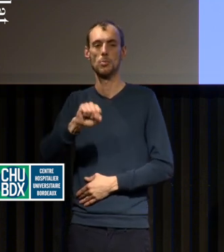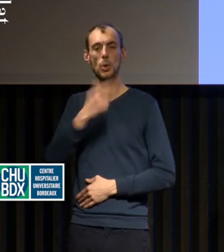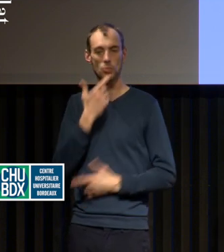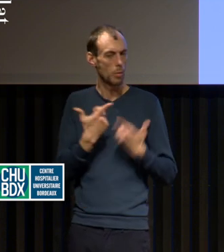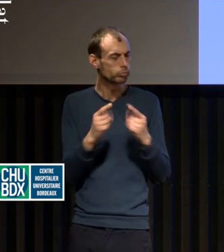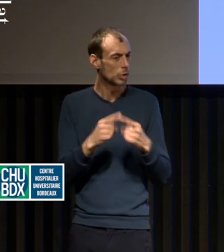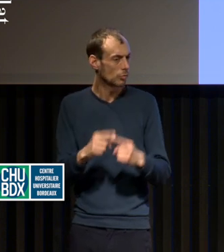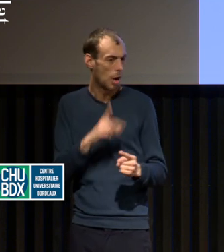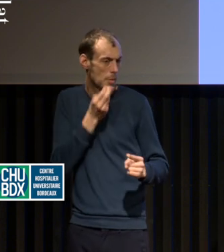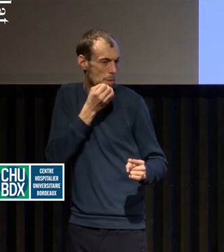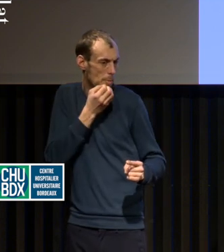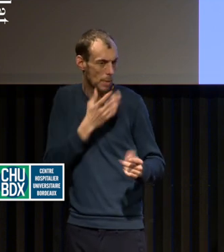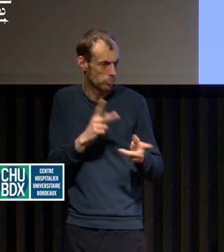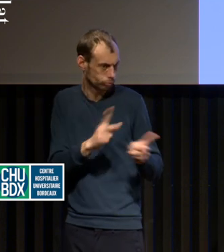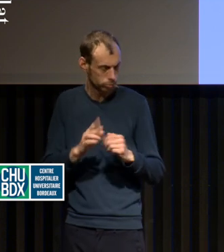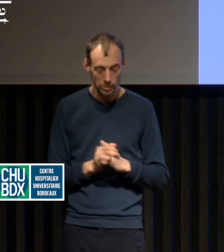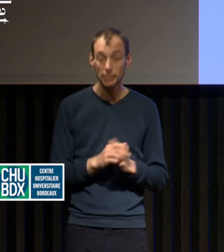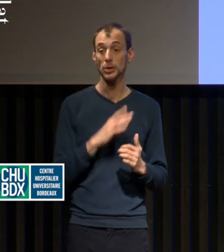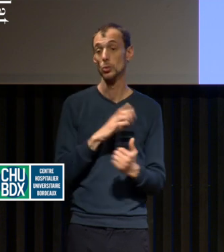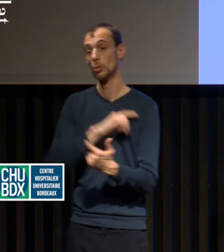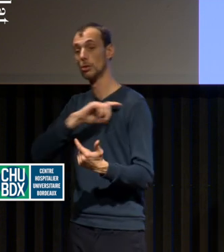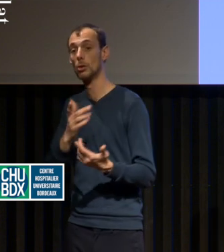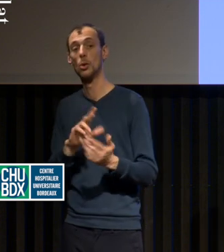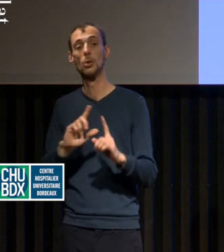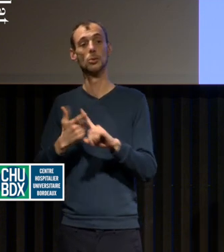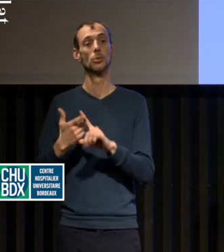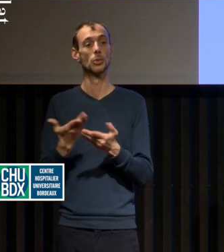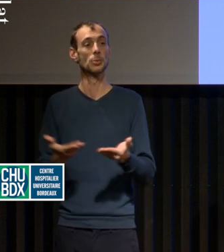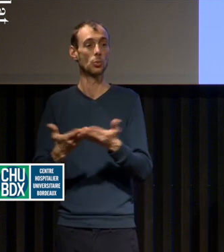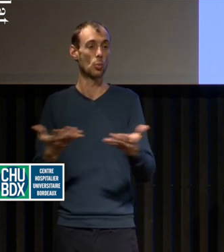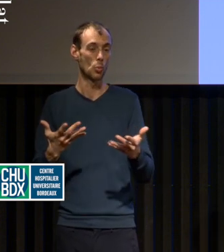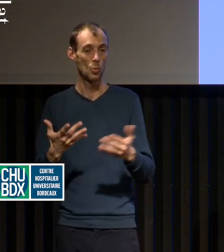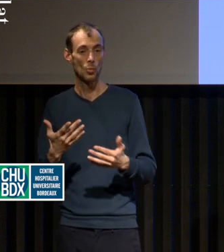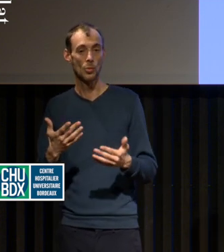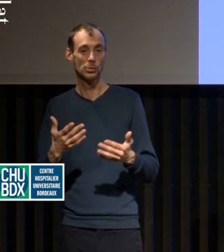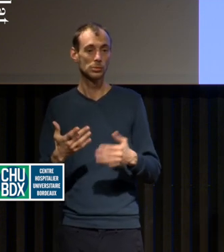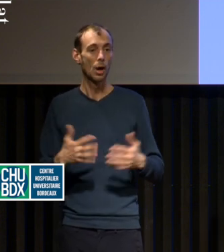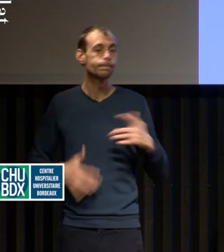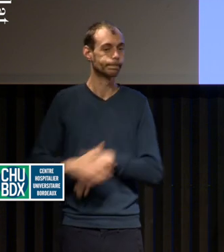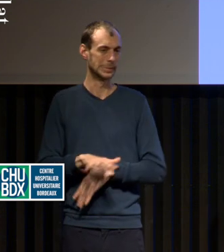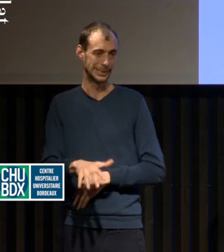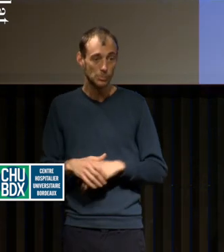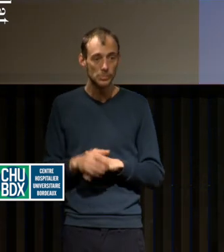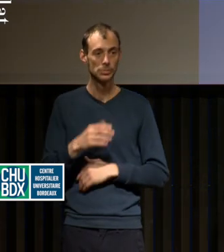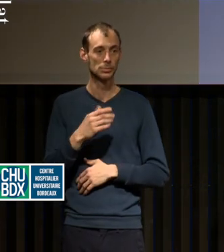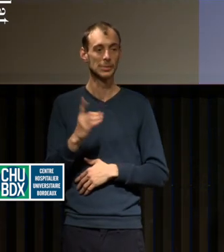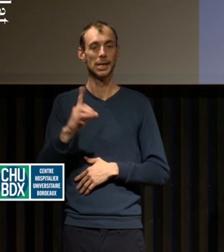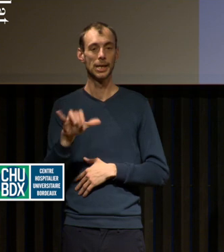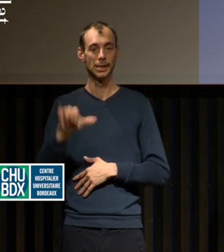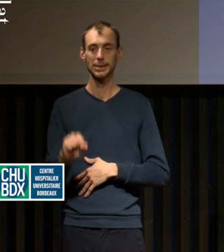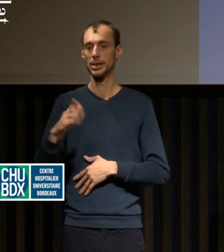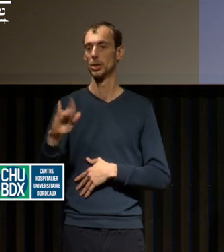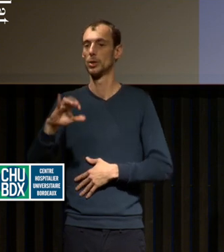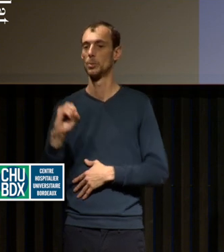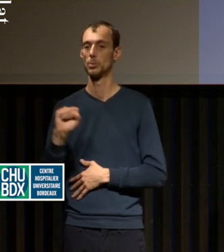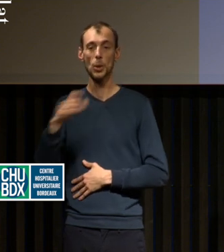Et puis, il y a ce qu'on appelle la dysbiose, c'est-à-dire que dans un certain nombre de conditions, vous allez avoir un microbiote globalement appauvri.